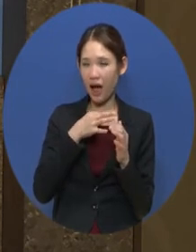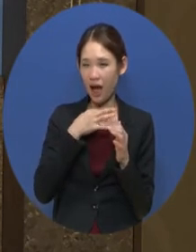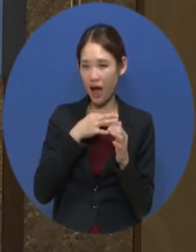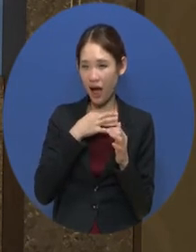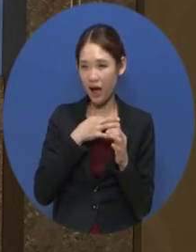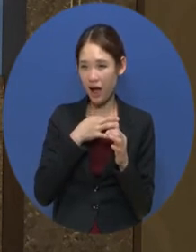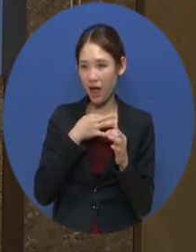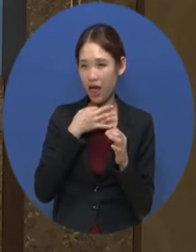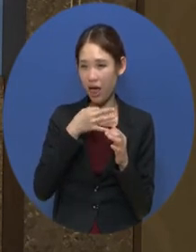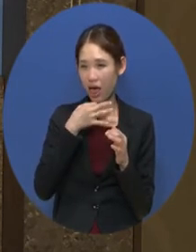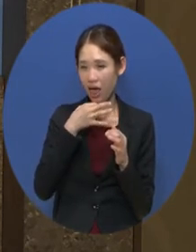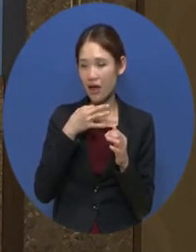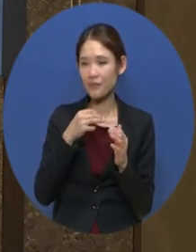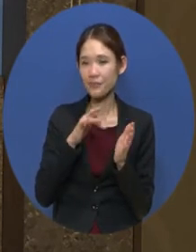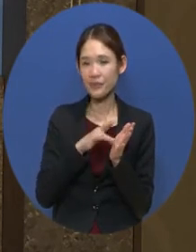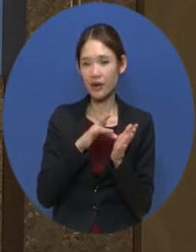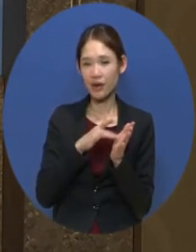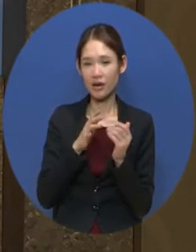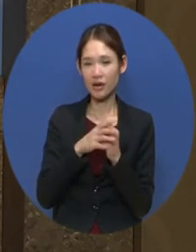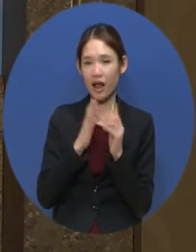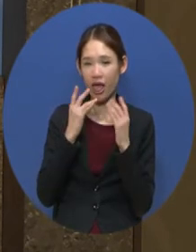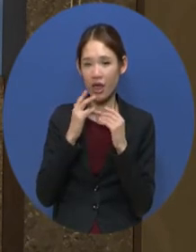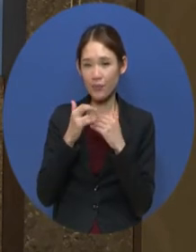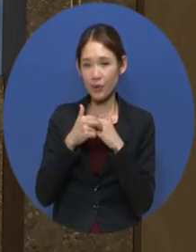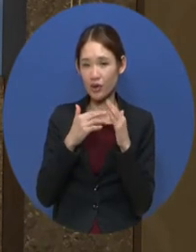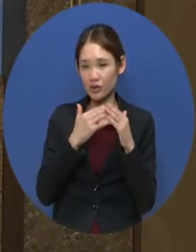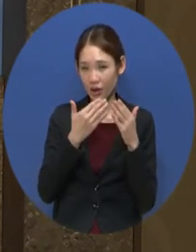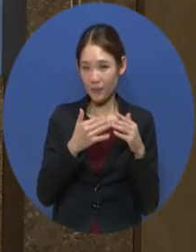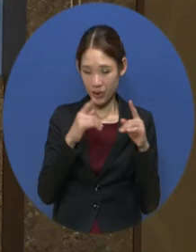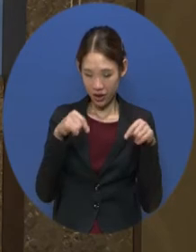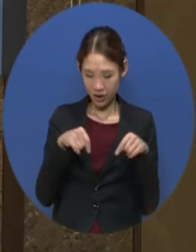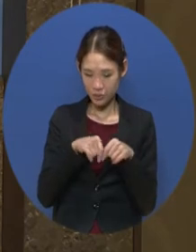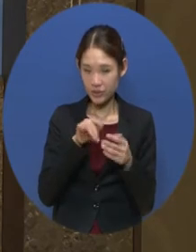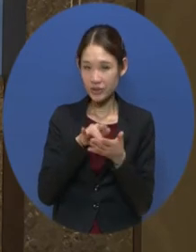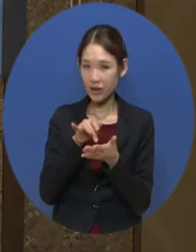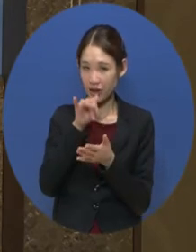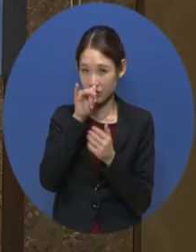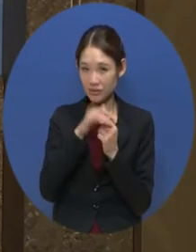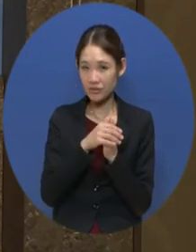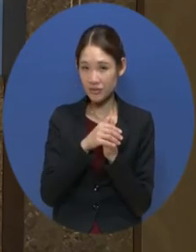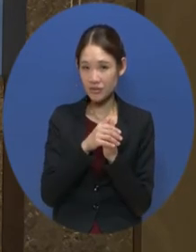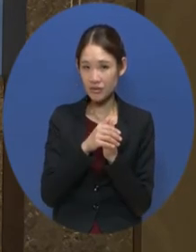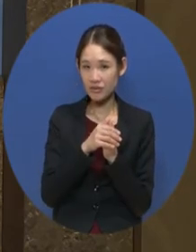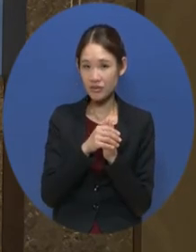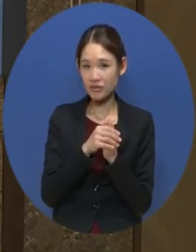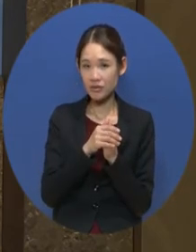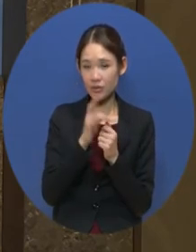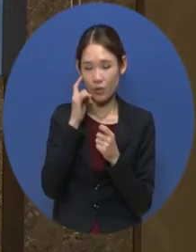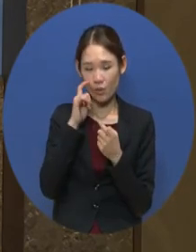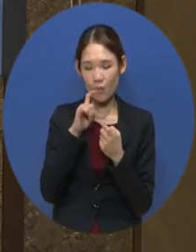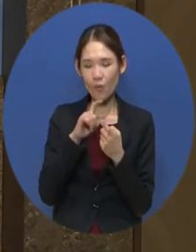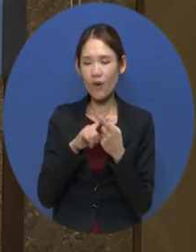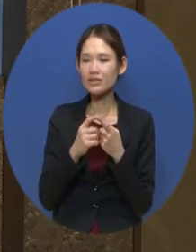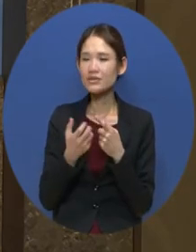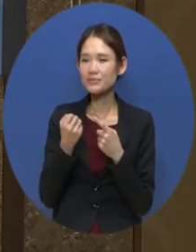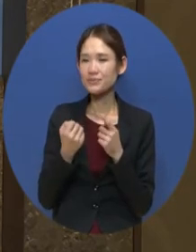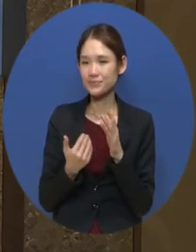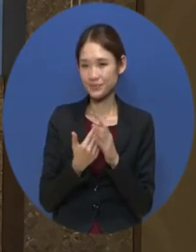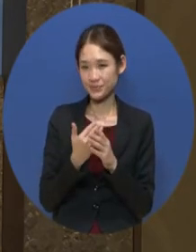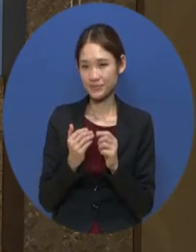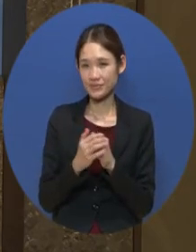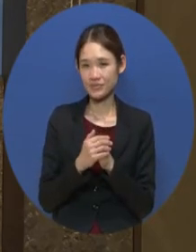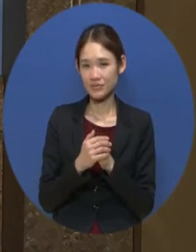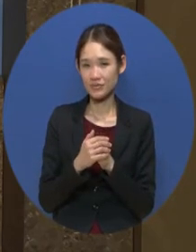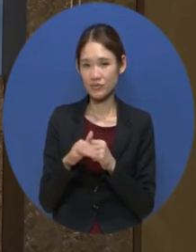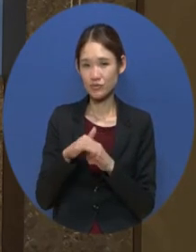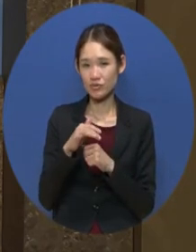통해가지고 감기약이라든지 아이가 병원에서 처방받아온 약들이 있어요. 네. 이런 약들에 대해서 한 번씩 관심을 갖게 됐어요.